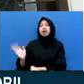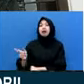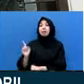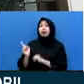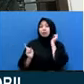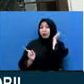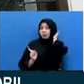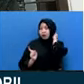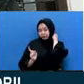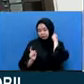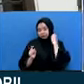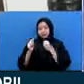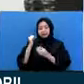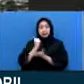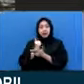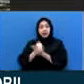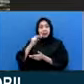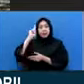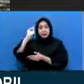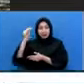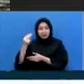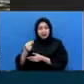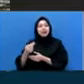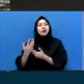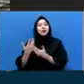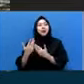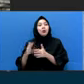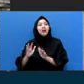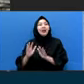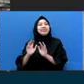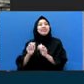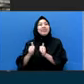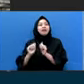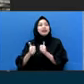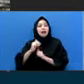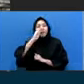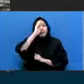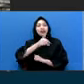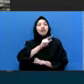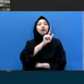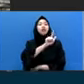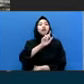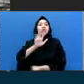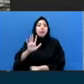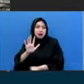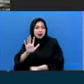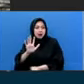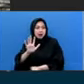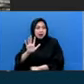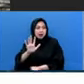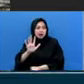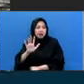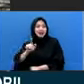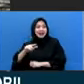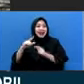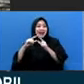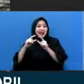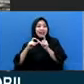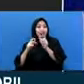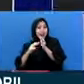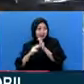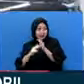eh dari pemerintah sendiri sudah menyiapkan 75 unit Bas dan HS untuk mobilisasi para ASN yang datang ke IKN dan